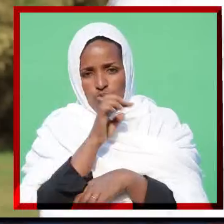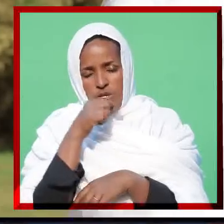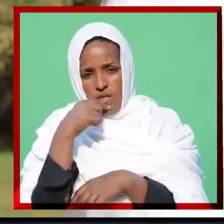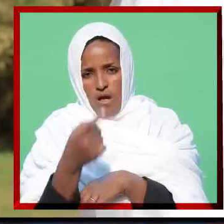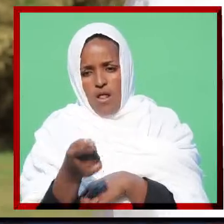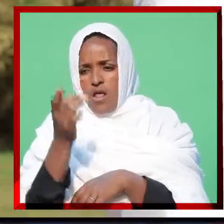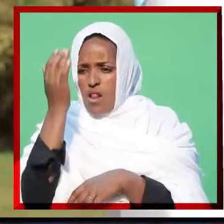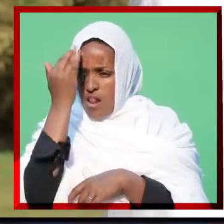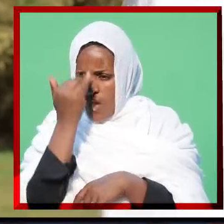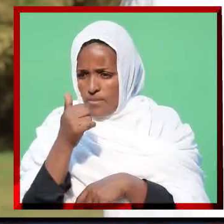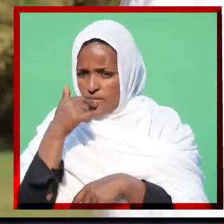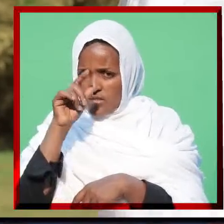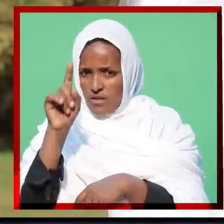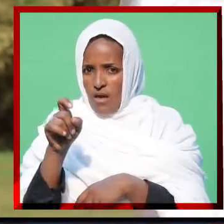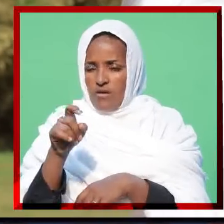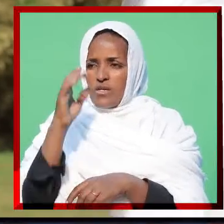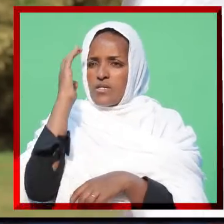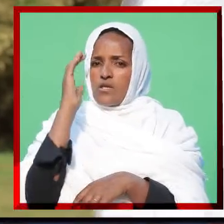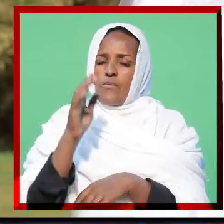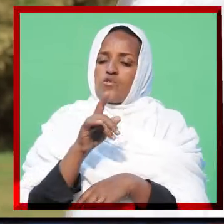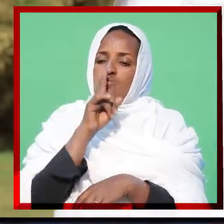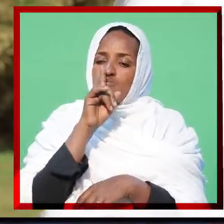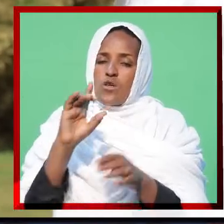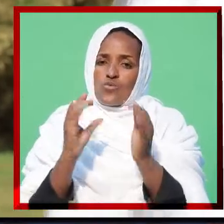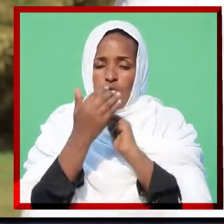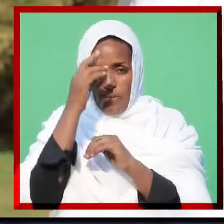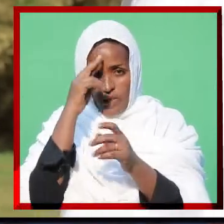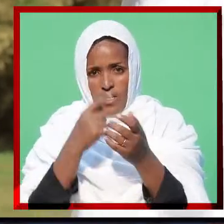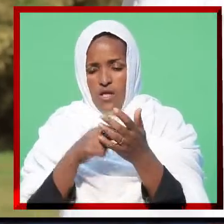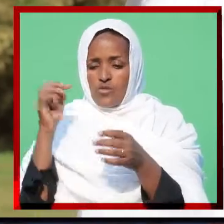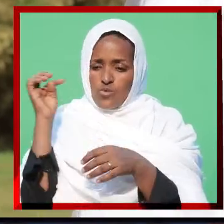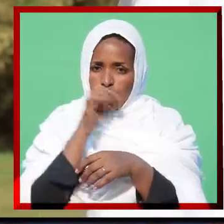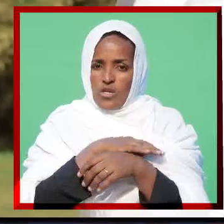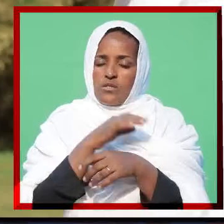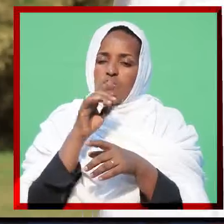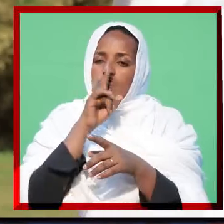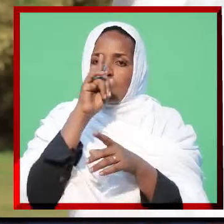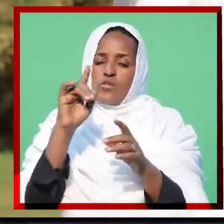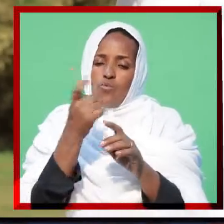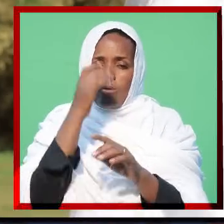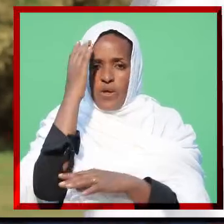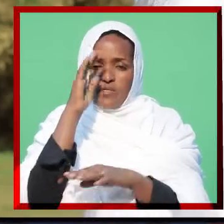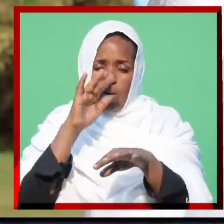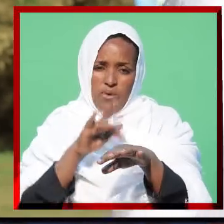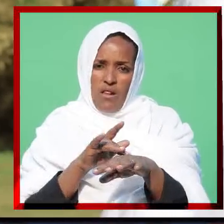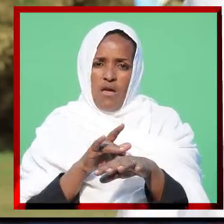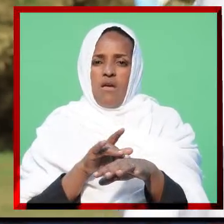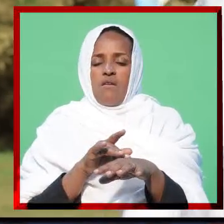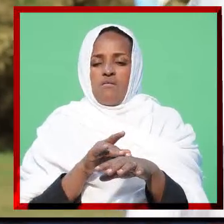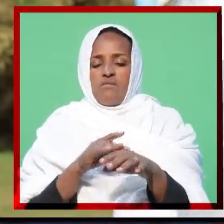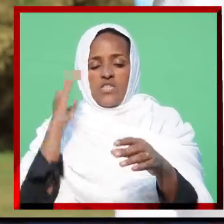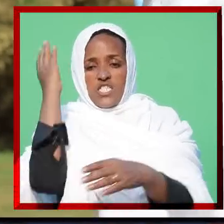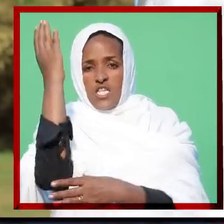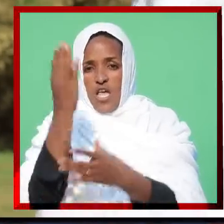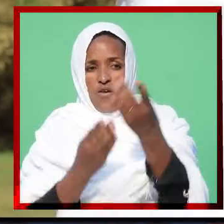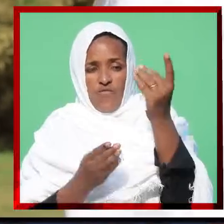አለ። ለምን ሲሉት እግዚአብሔር እውነት ስለሆነ ሐሰት እውነት በሆነው በእግዚአብሔር ላይ የተቃጣ ሰይፍ